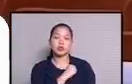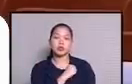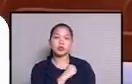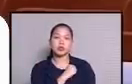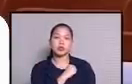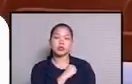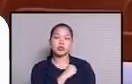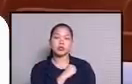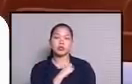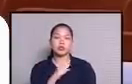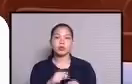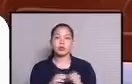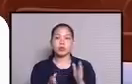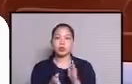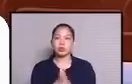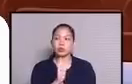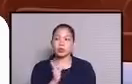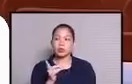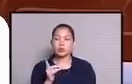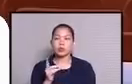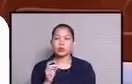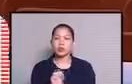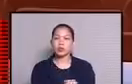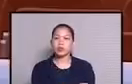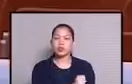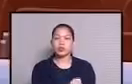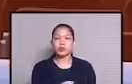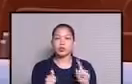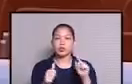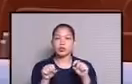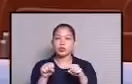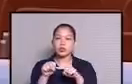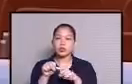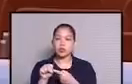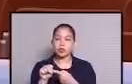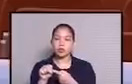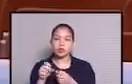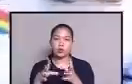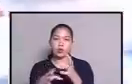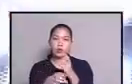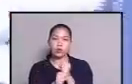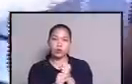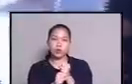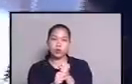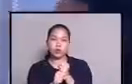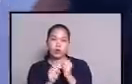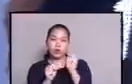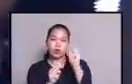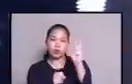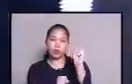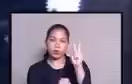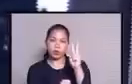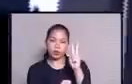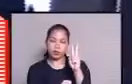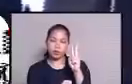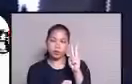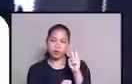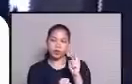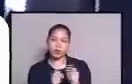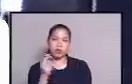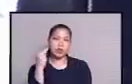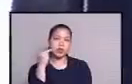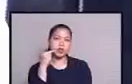senators-elect na pumanik sa entablado. Sinimula nila doon sa nakakuha ng rank 12 na si Senator